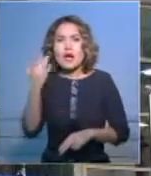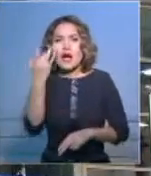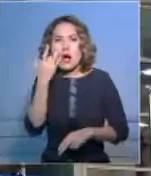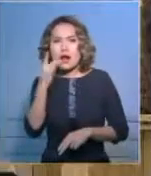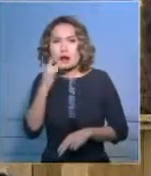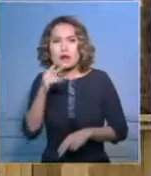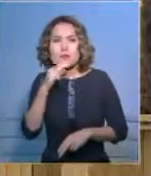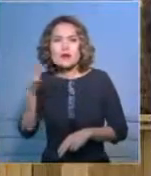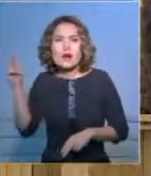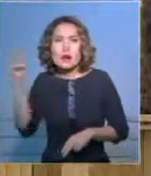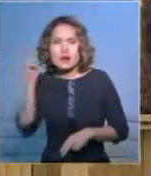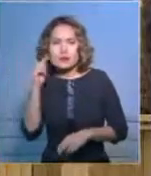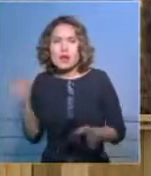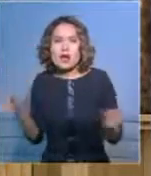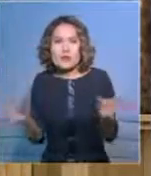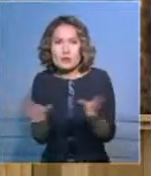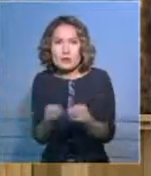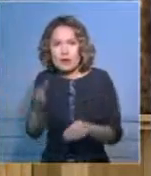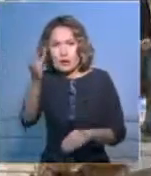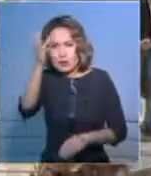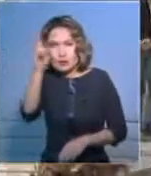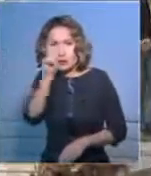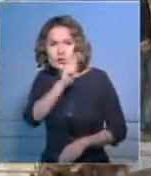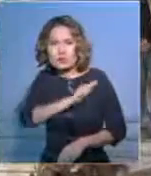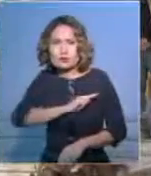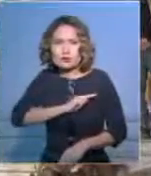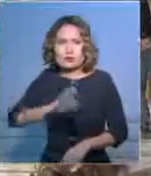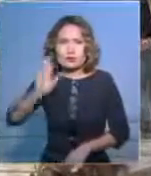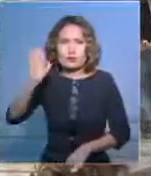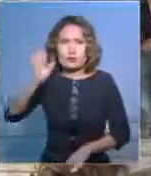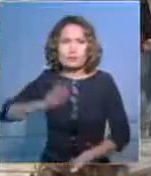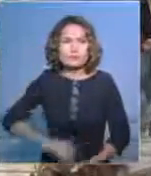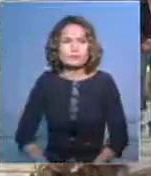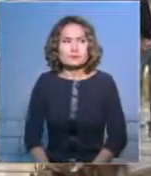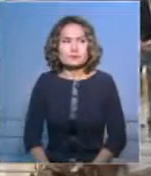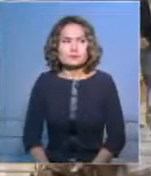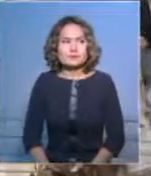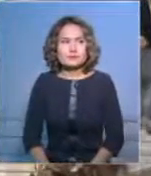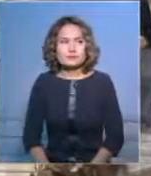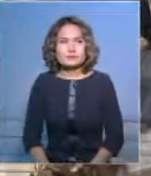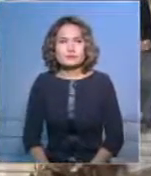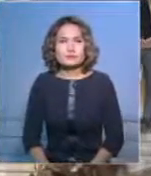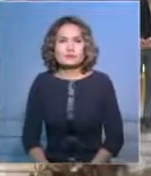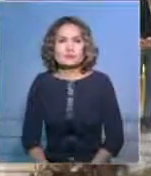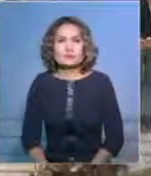және Қытайдағы әріптестерімен де тығыз байланыста. Асқарбек Қазанғап, Ерзат Зайтхан, 24 кезет, Астана.